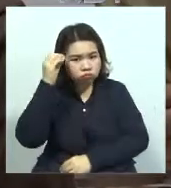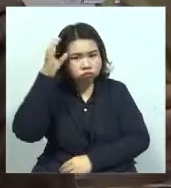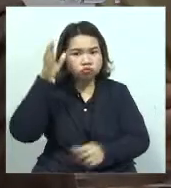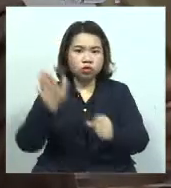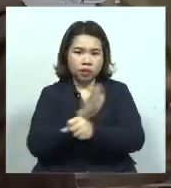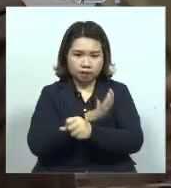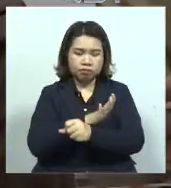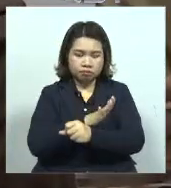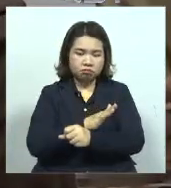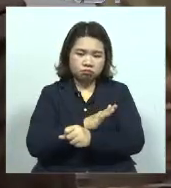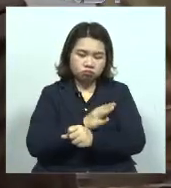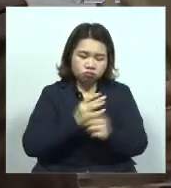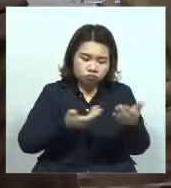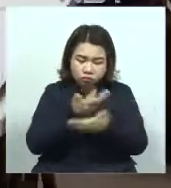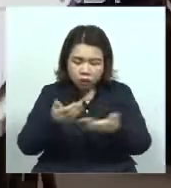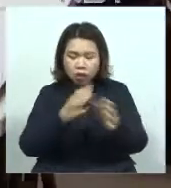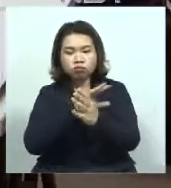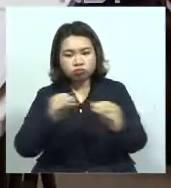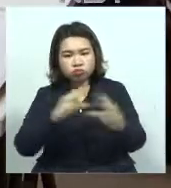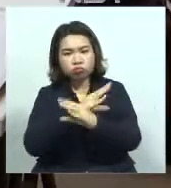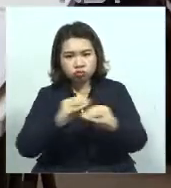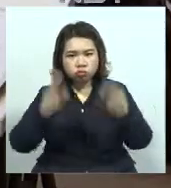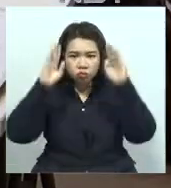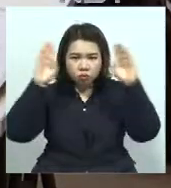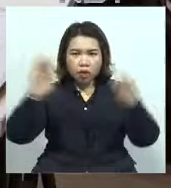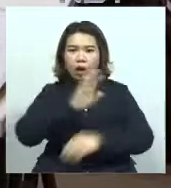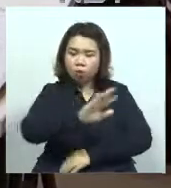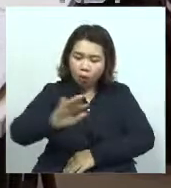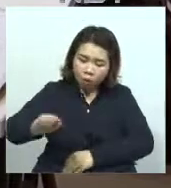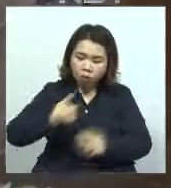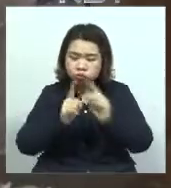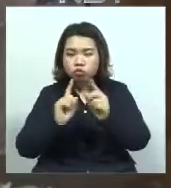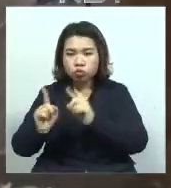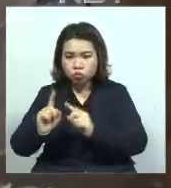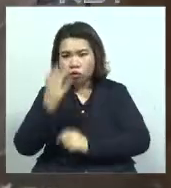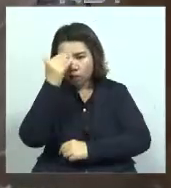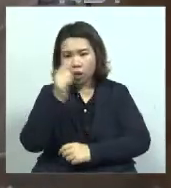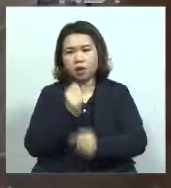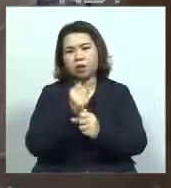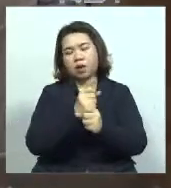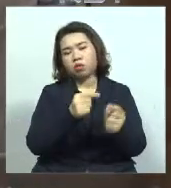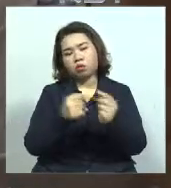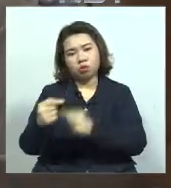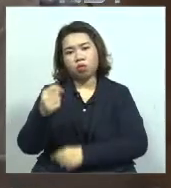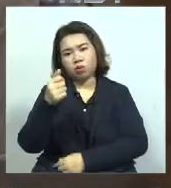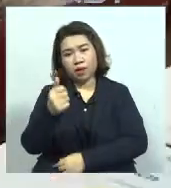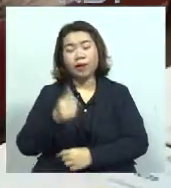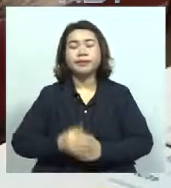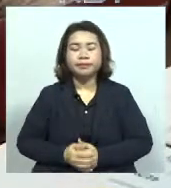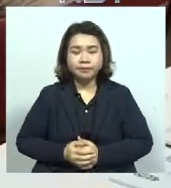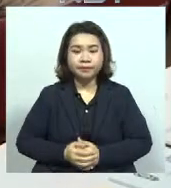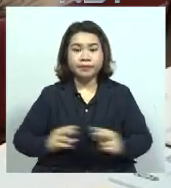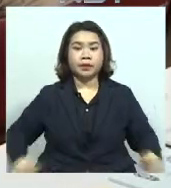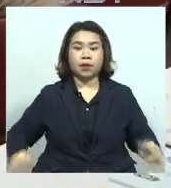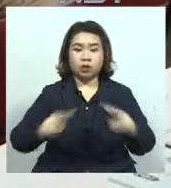ที่ได้แลกเปลี่ยนเรียนรู้และประสบการณ์ระหว่างกันเพื่อนำไปต่อยอดในการปฏิบัติงานทั้งนี้กระทรวงมหาดไทย